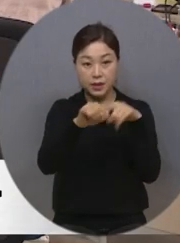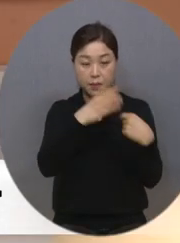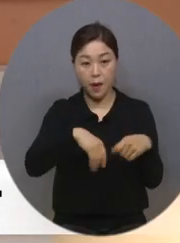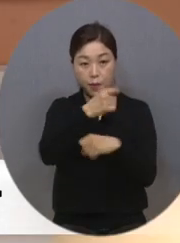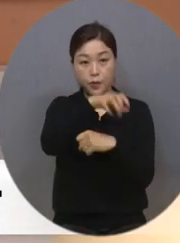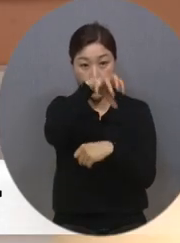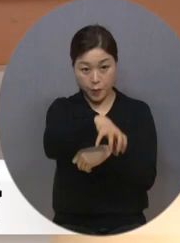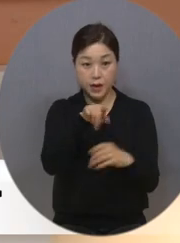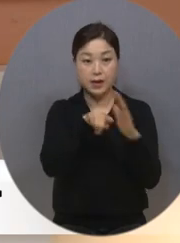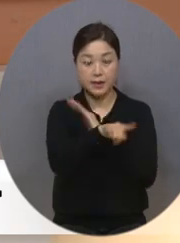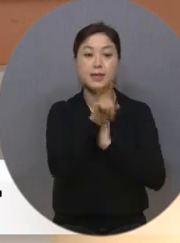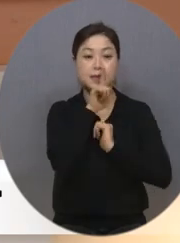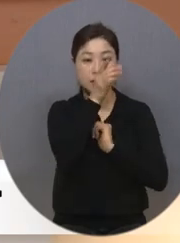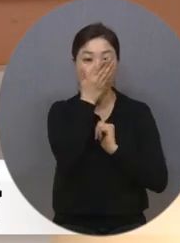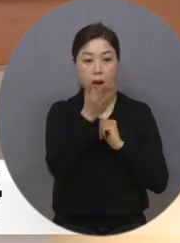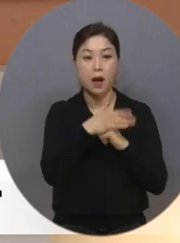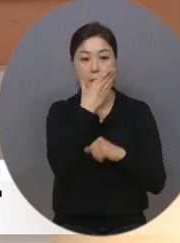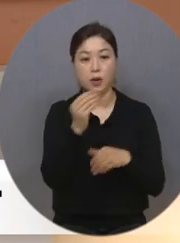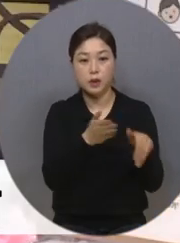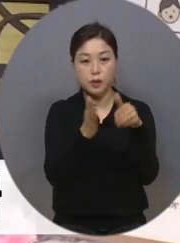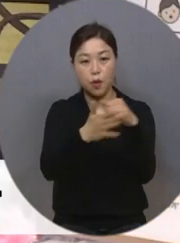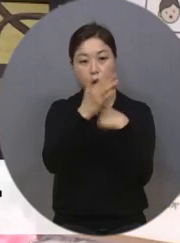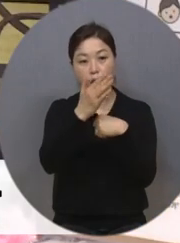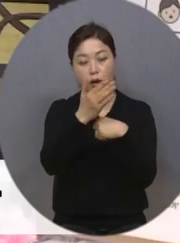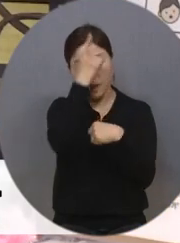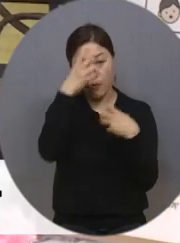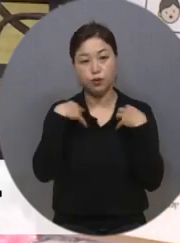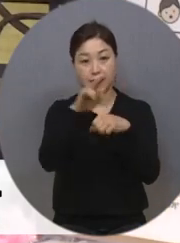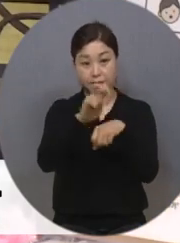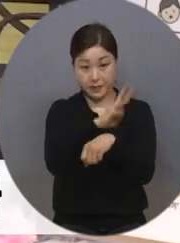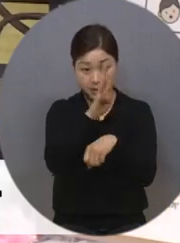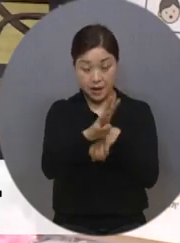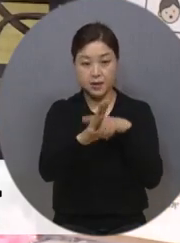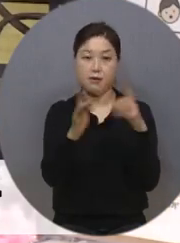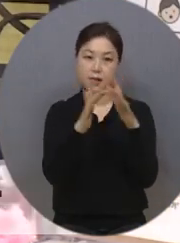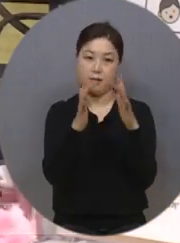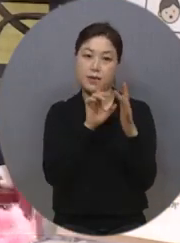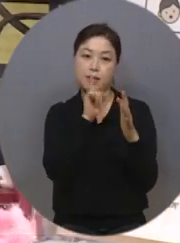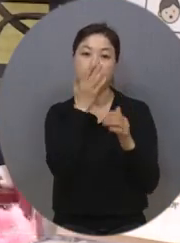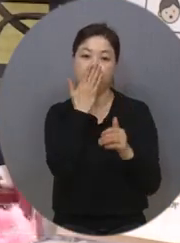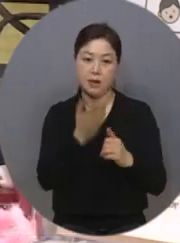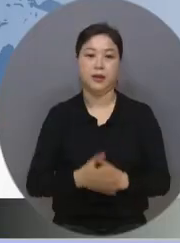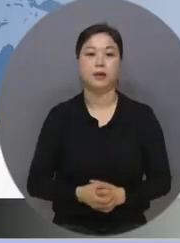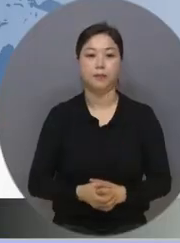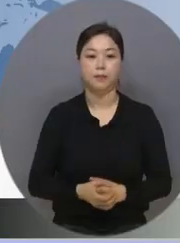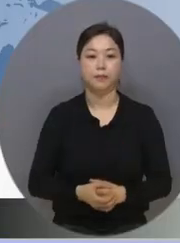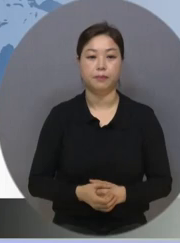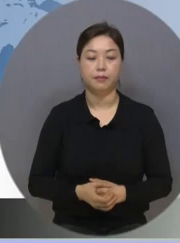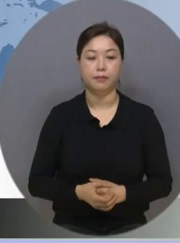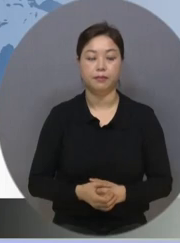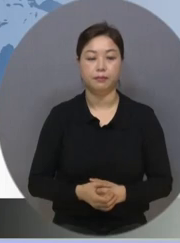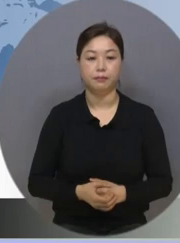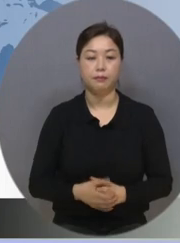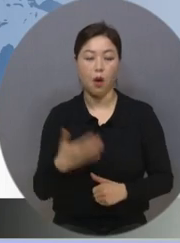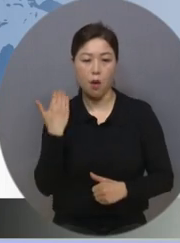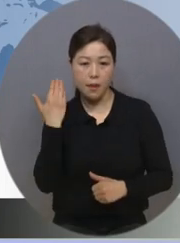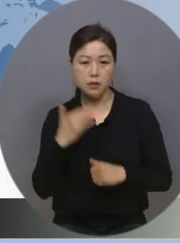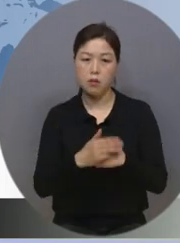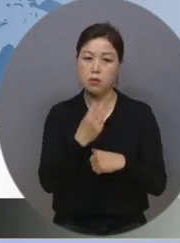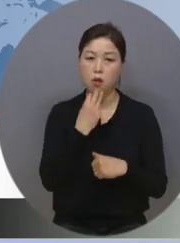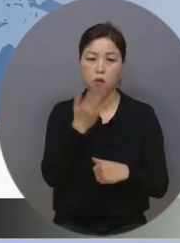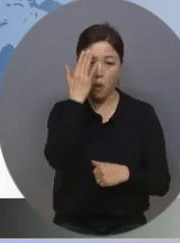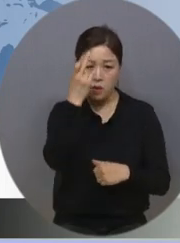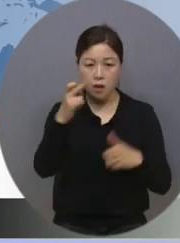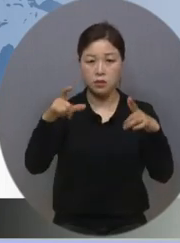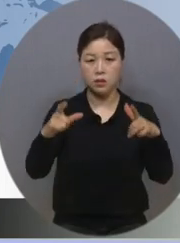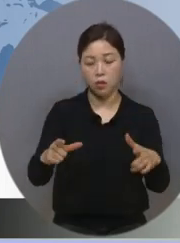있으며 복지로 또는 정부24 등 온라인에서도 신청할 수 있습니다. 얼마 전 서울